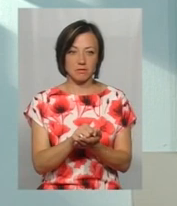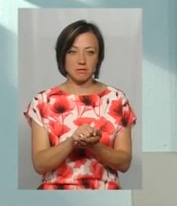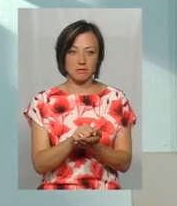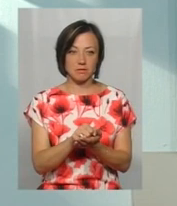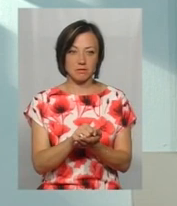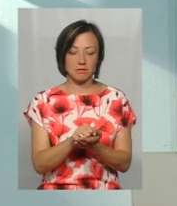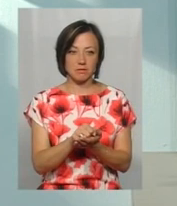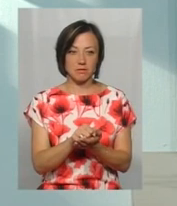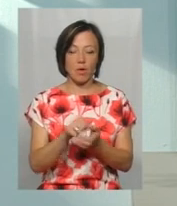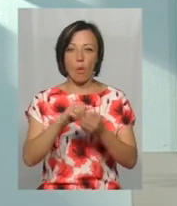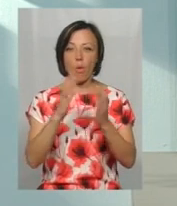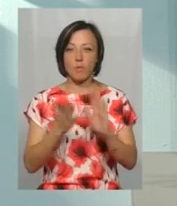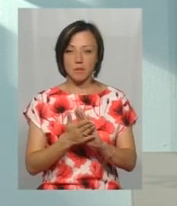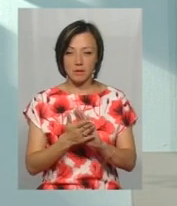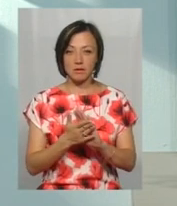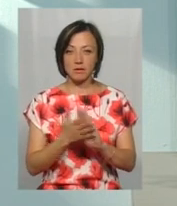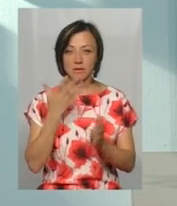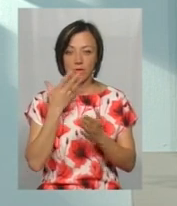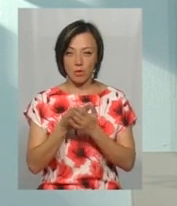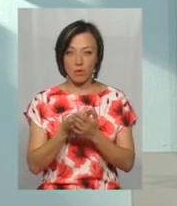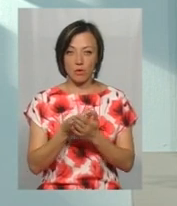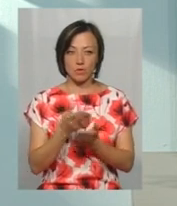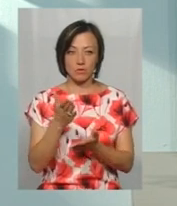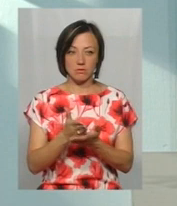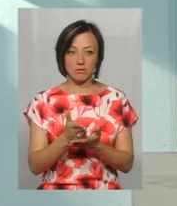так, по обсягу свого...